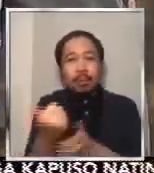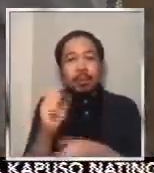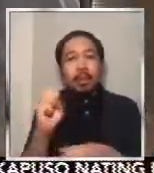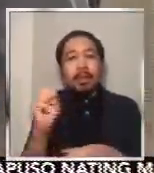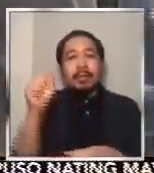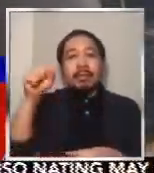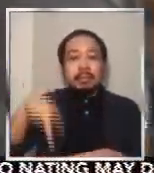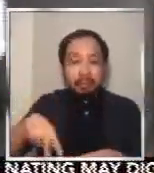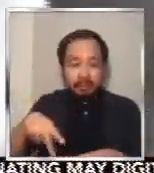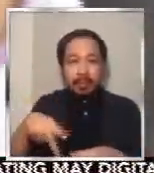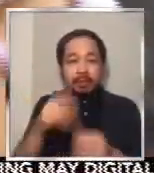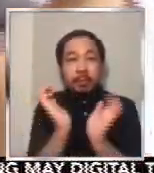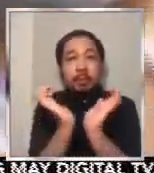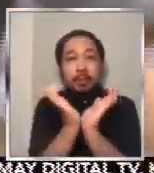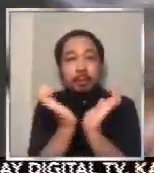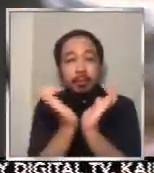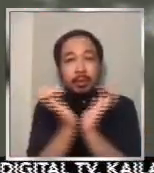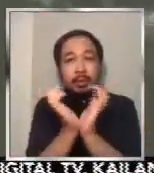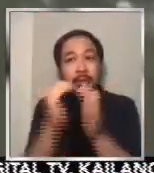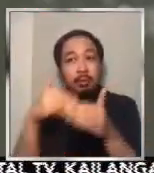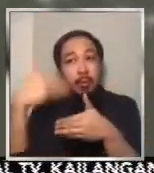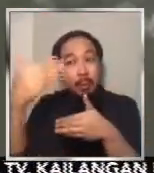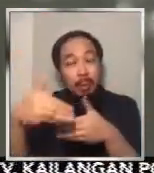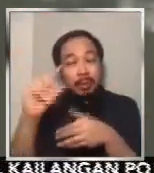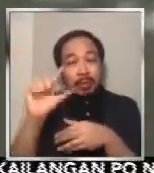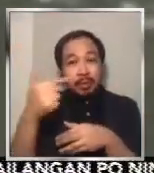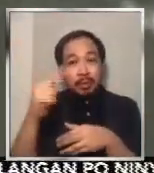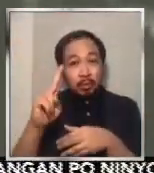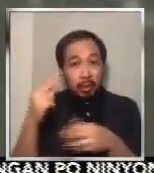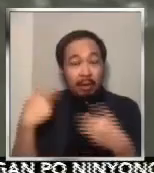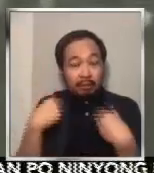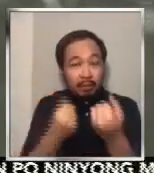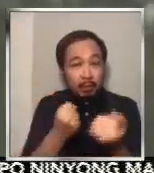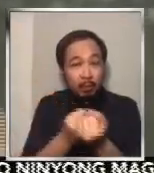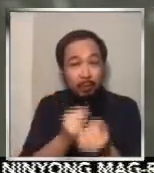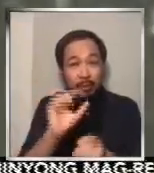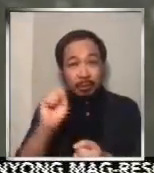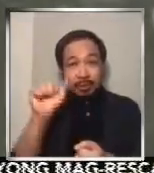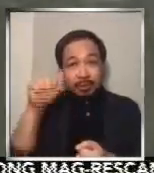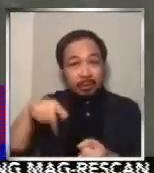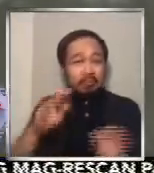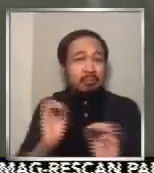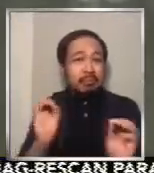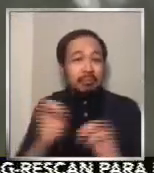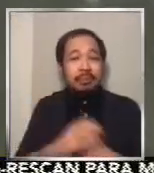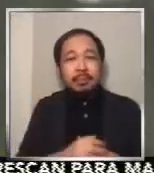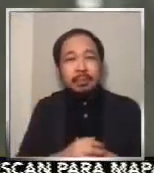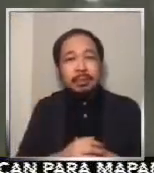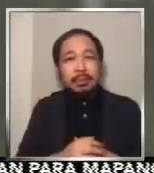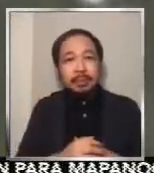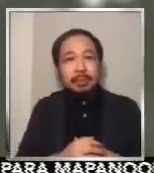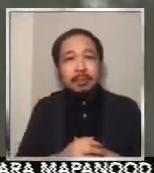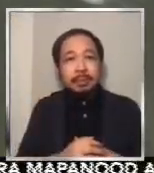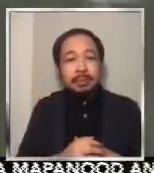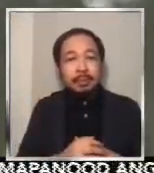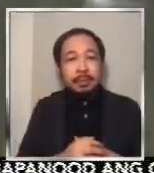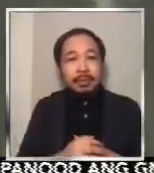aasang supplemental SAP mula sa lokal na pamahalaan. Mahirap po kasi minsan yung ibang anak